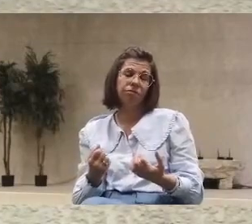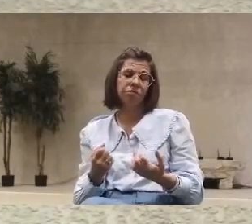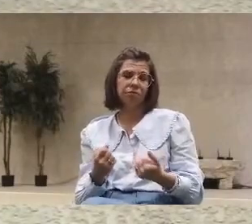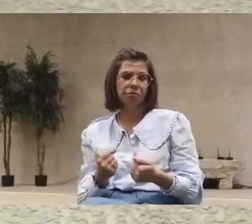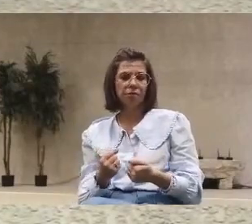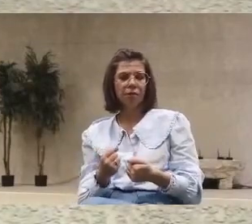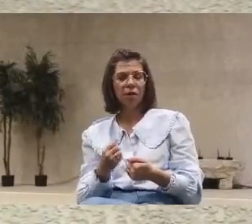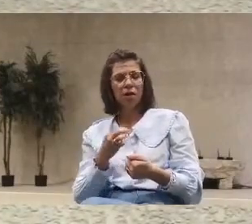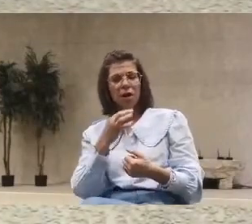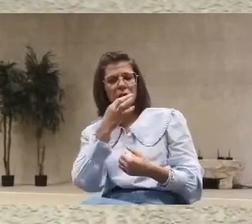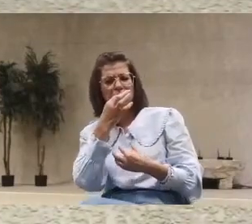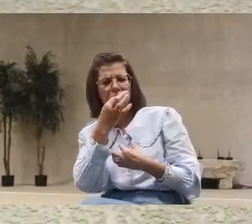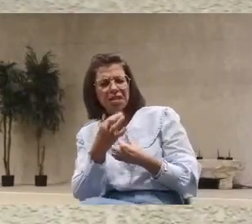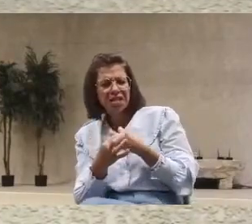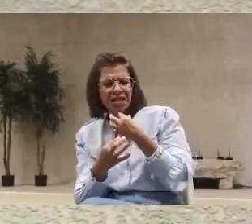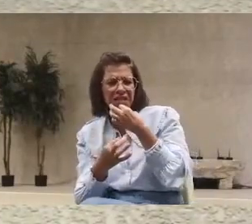passé